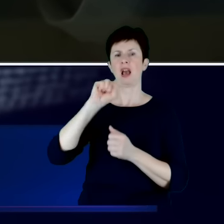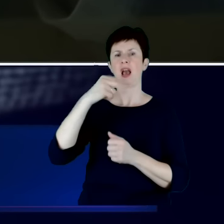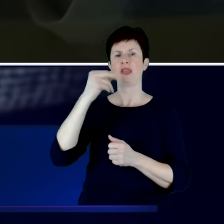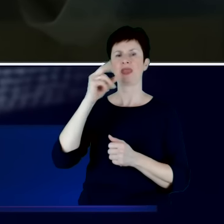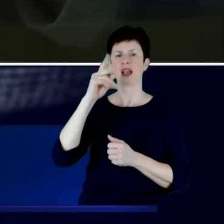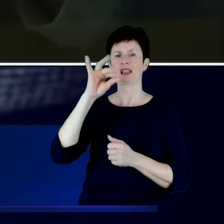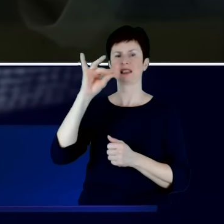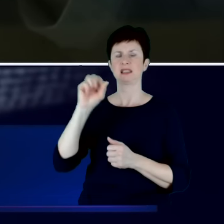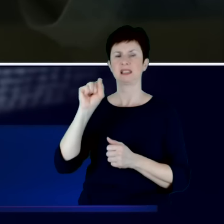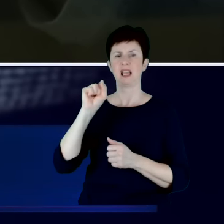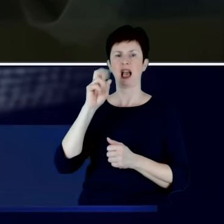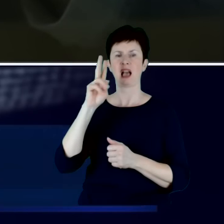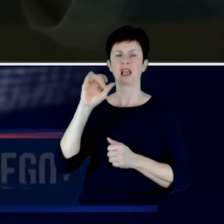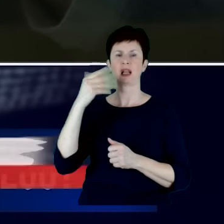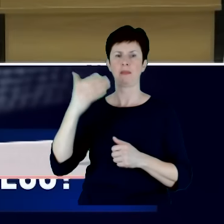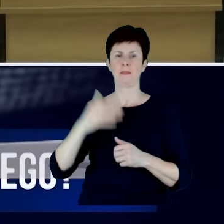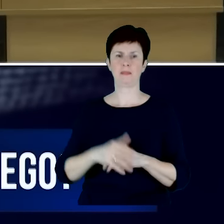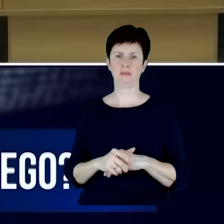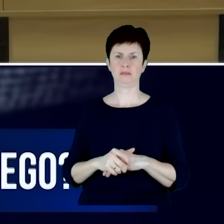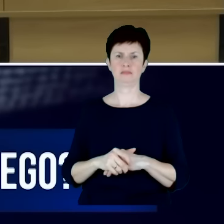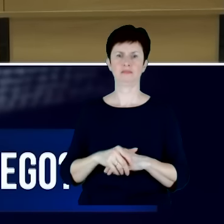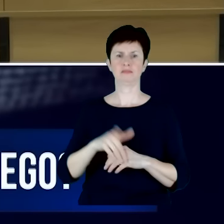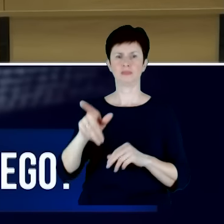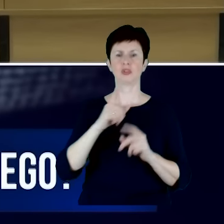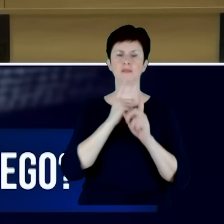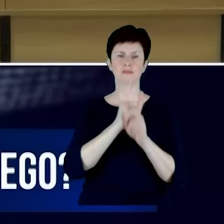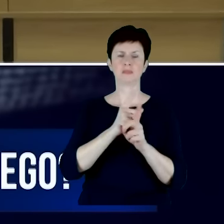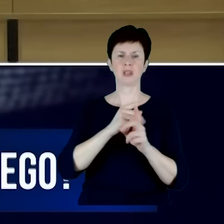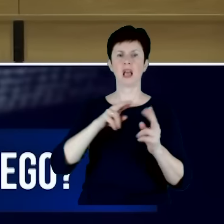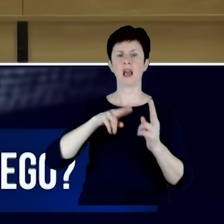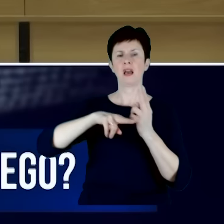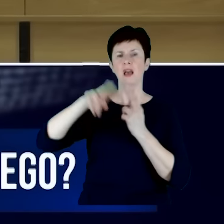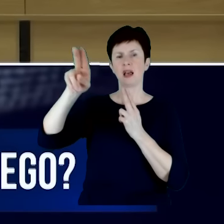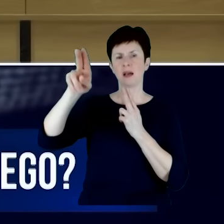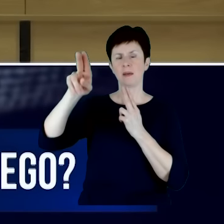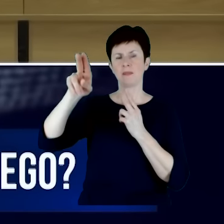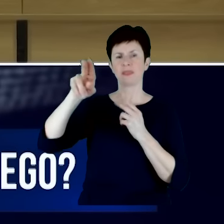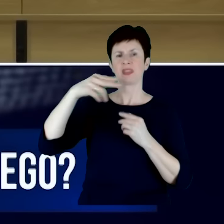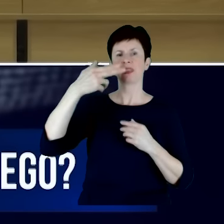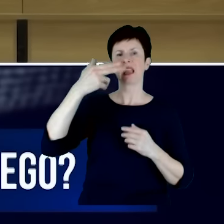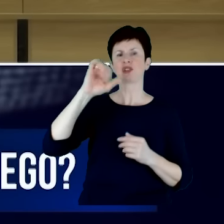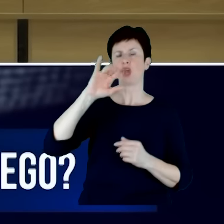swoich nacjonalistycznych poglądów, a jeśli krytykował później reżim Putina,